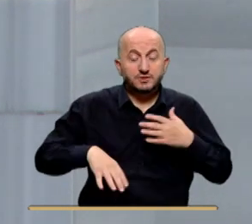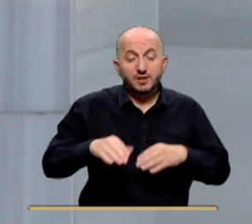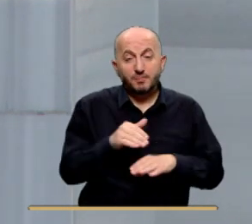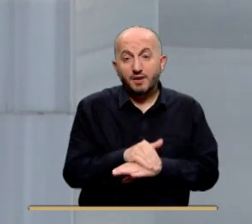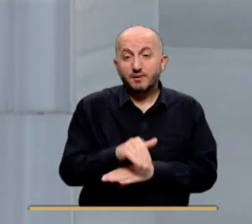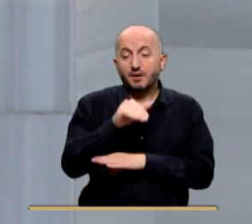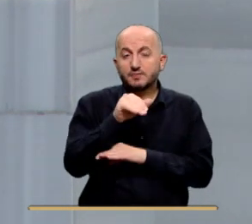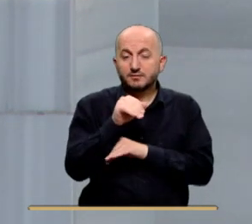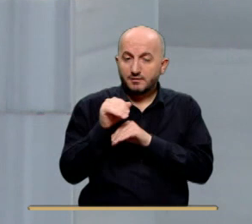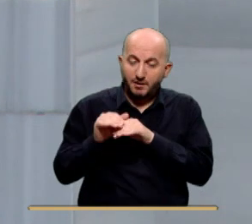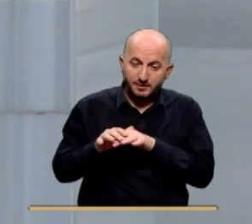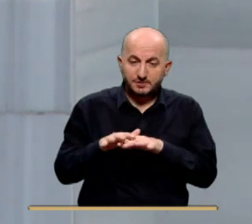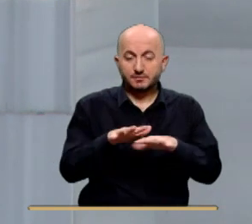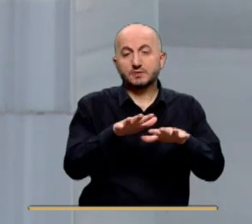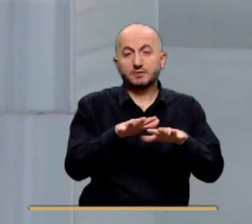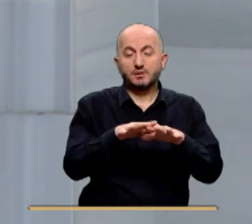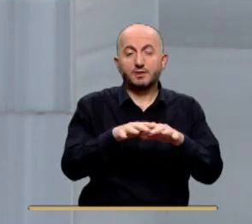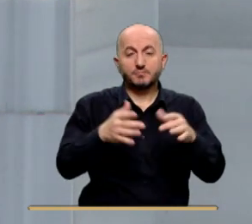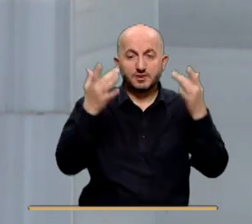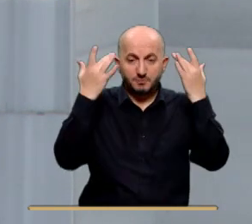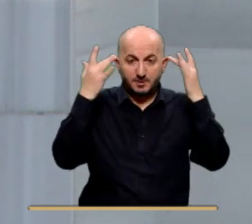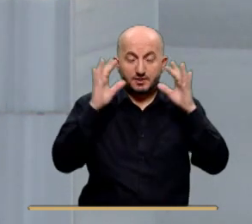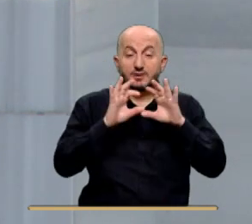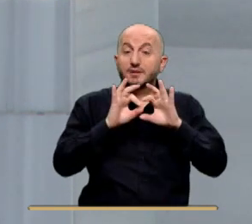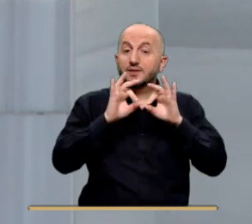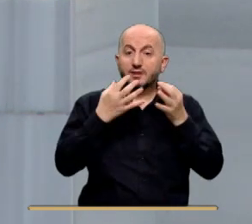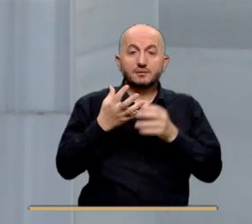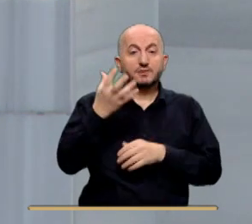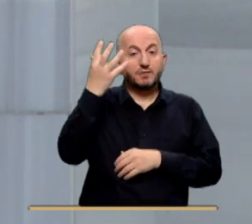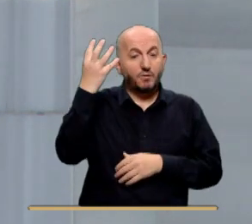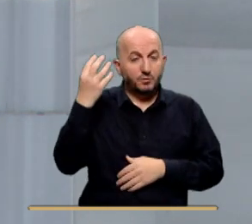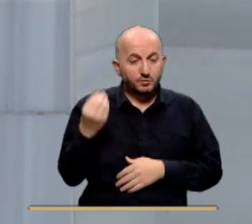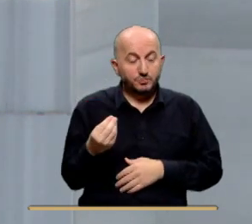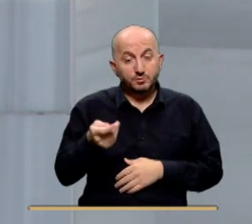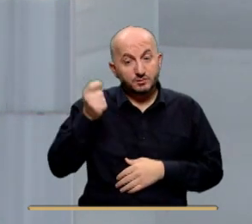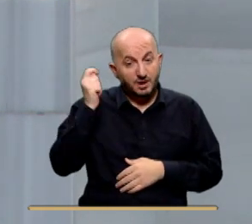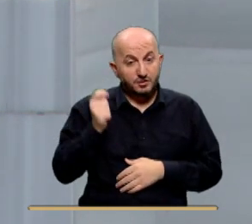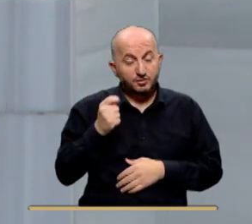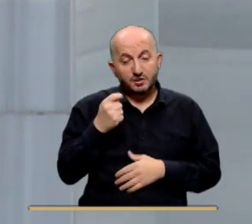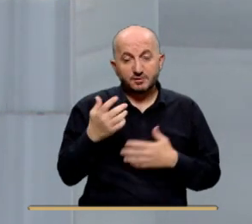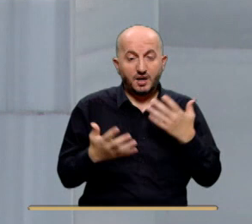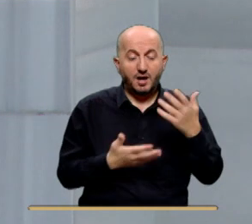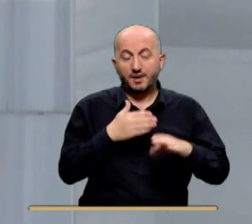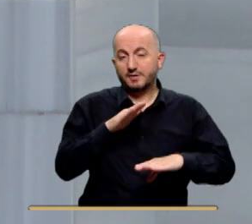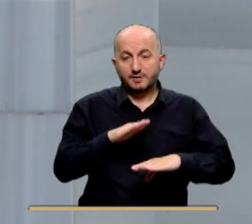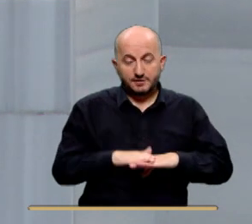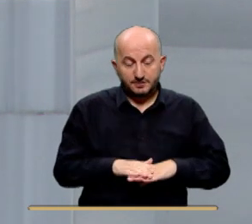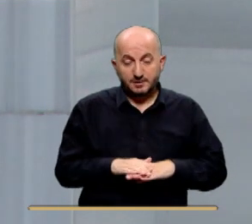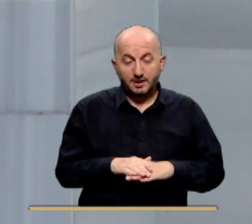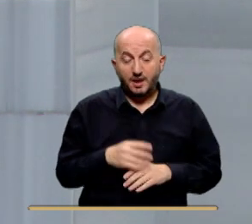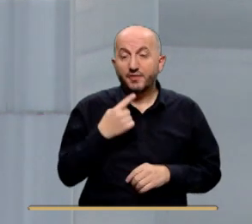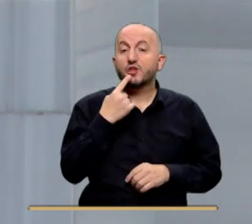hayatına hakim kılan bir medeniyeti nasıl oluşturdu gerçeğinden hareketle diyor